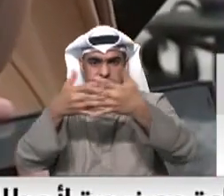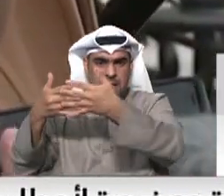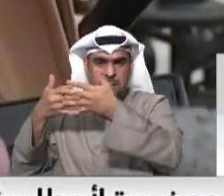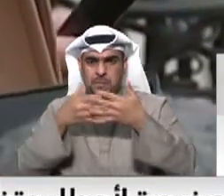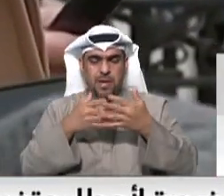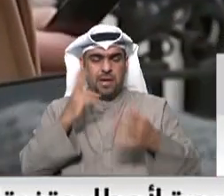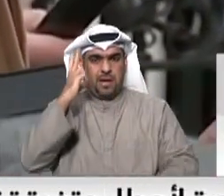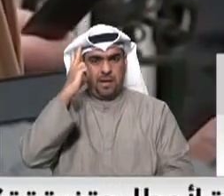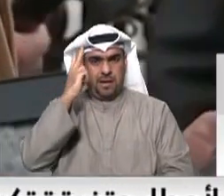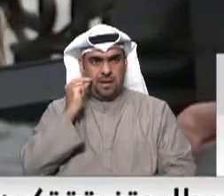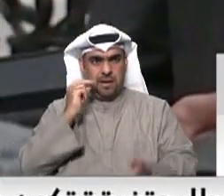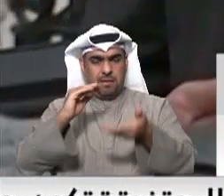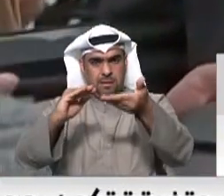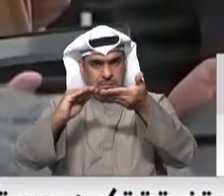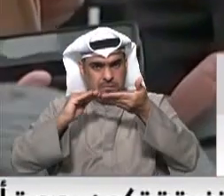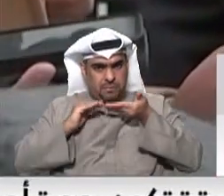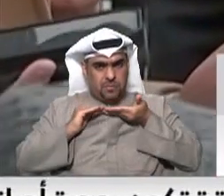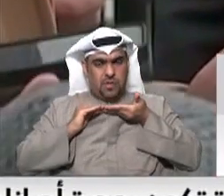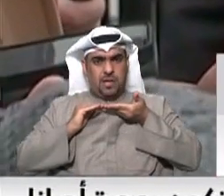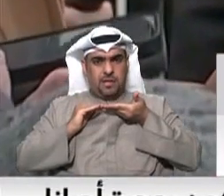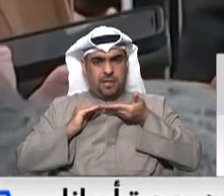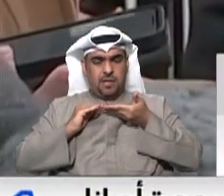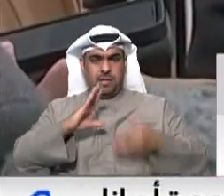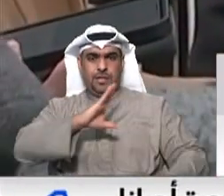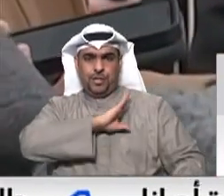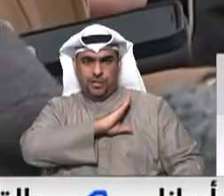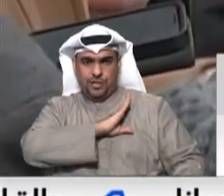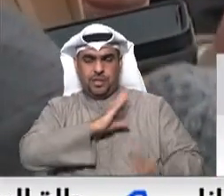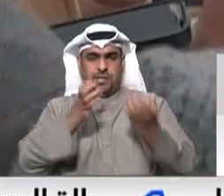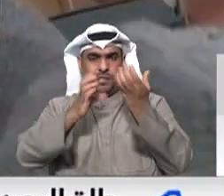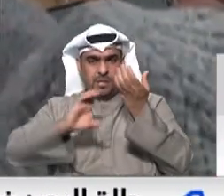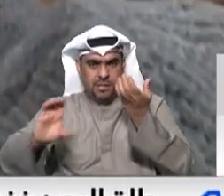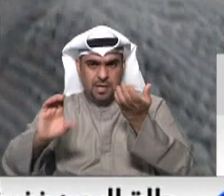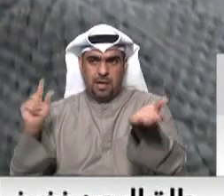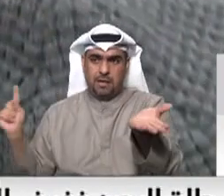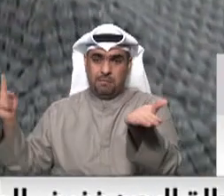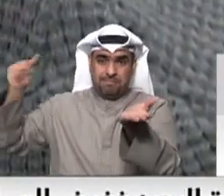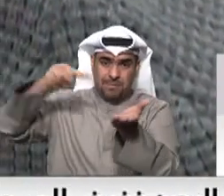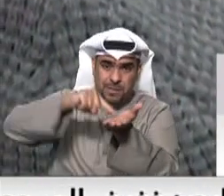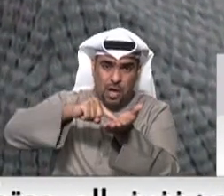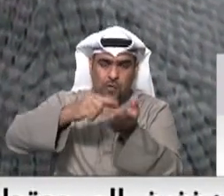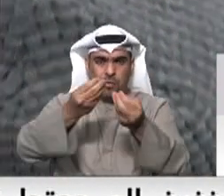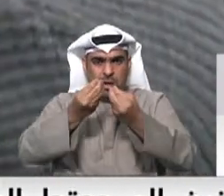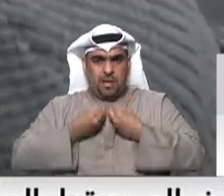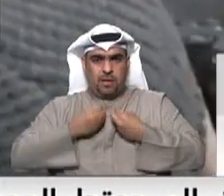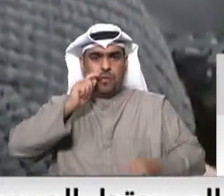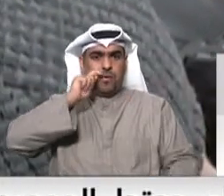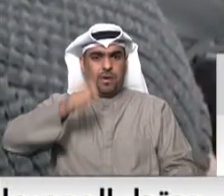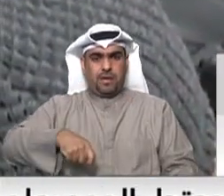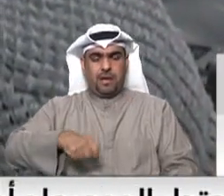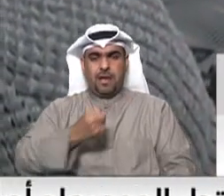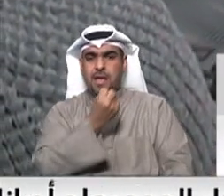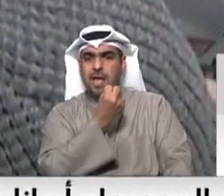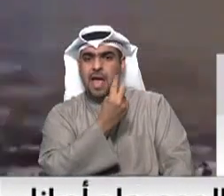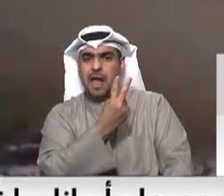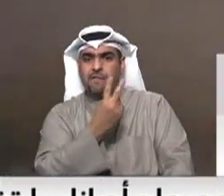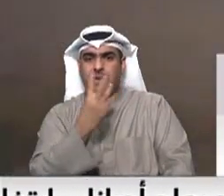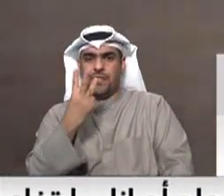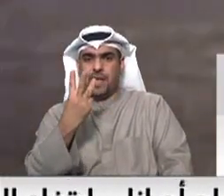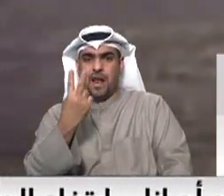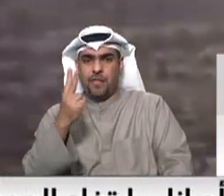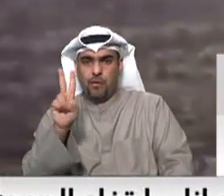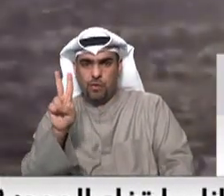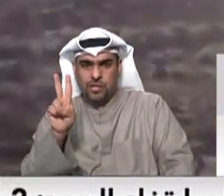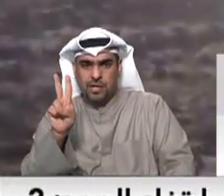لتجاوز الخلافات بشان المساعدات العسكريه لكيف سنه 2023 لم تكن